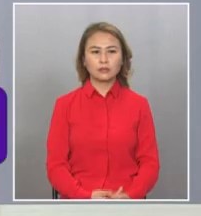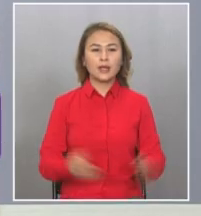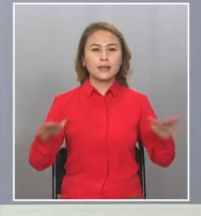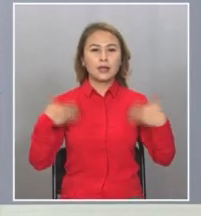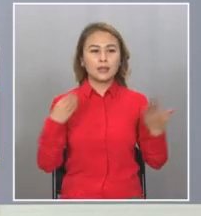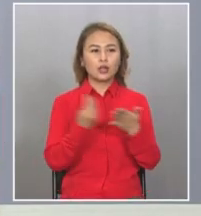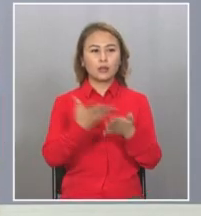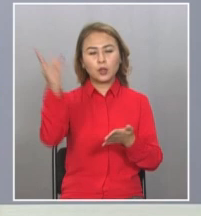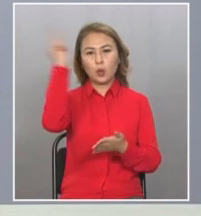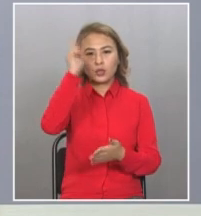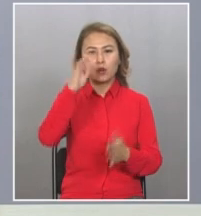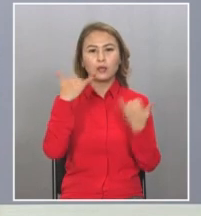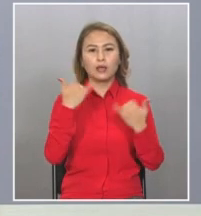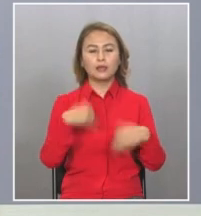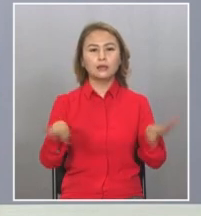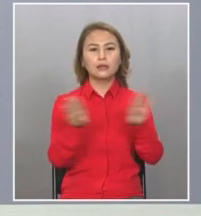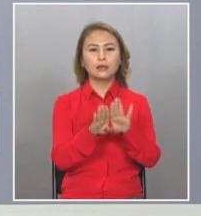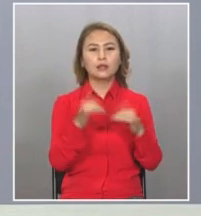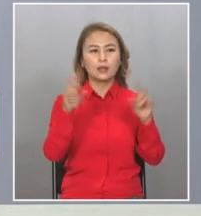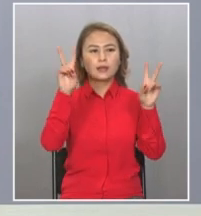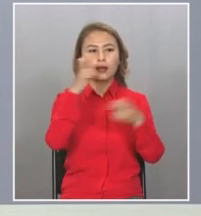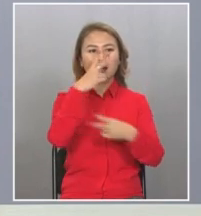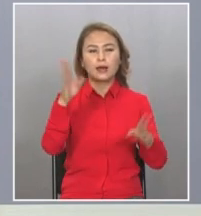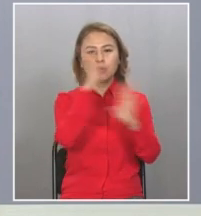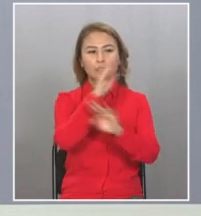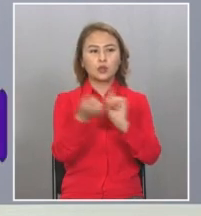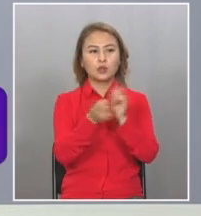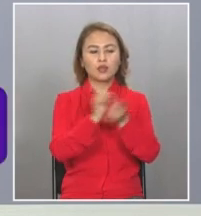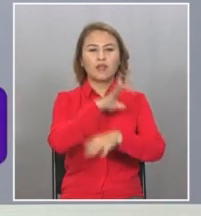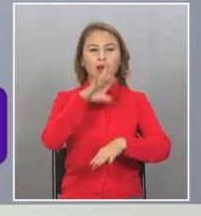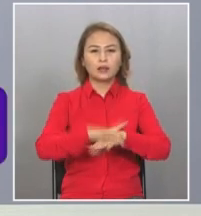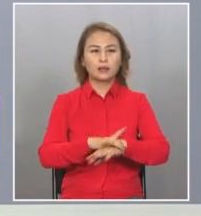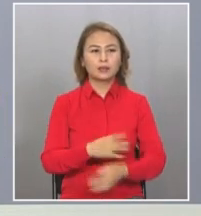Сәлеметсіздерме, құрметті оқушылар, бүгінгі сабағымыздың тақырыбы климат түзуші факторлар.